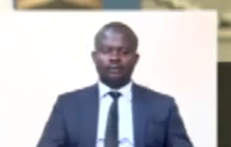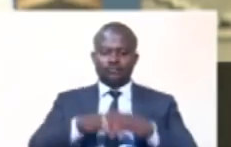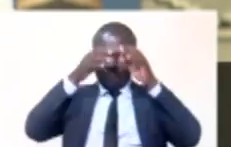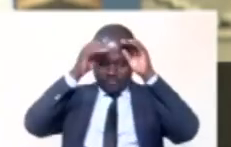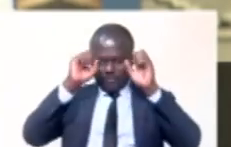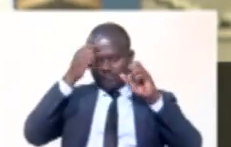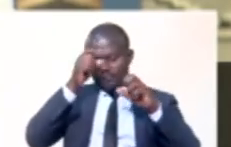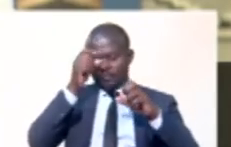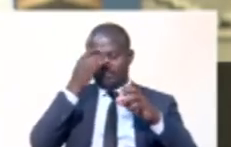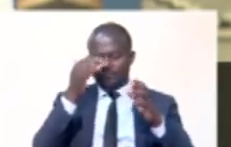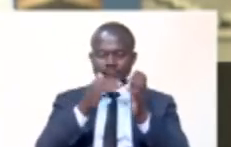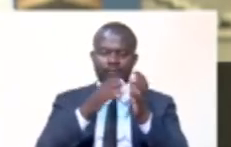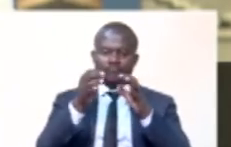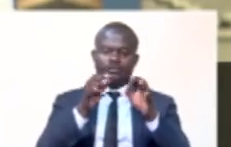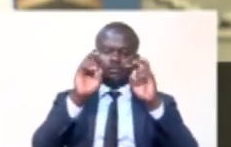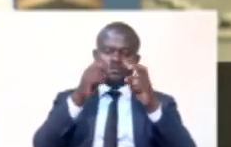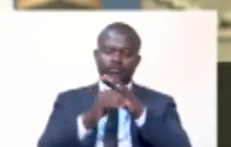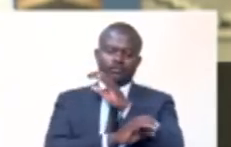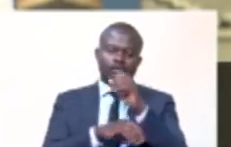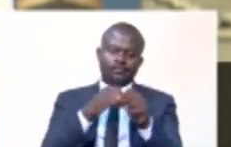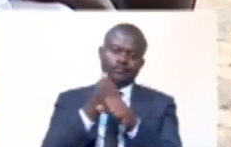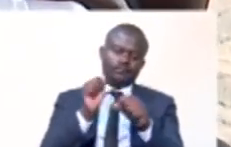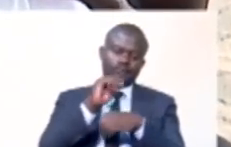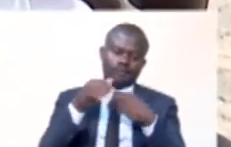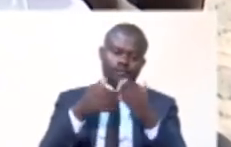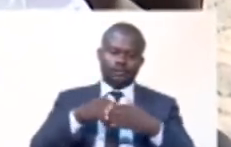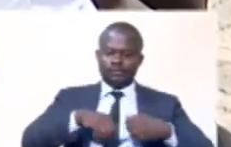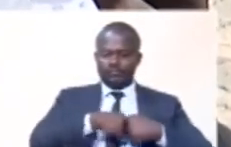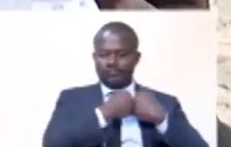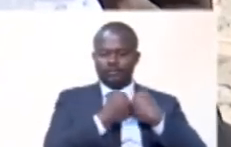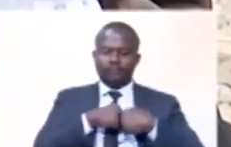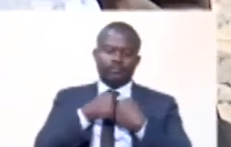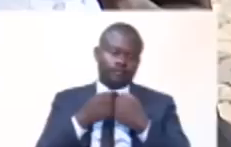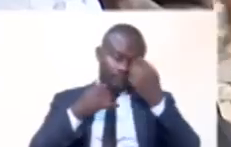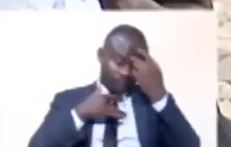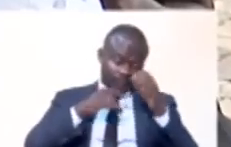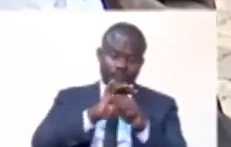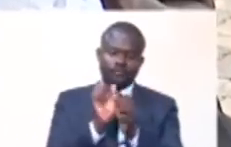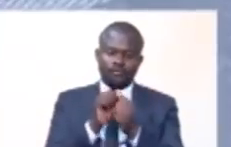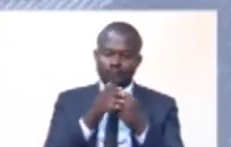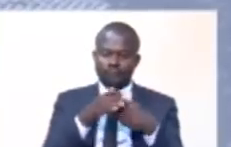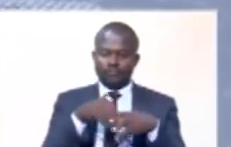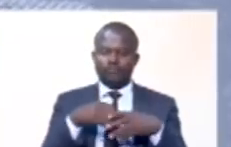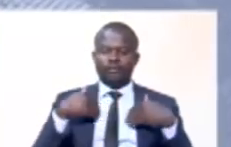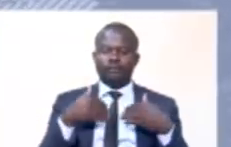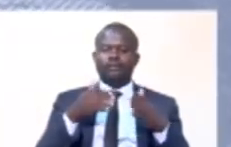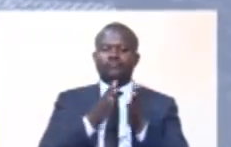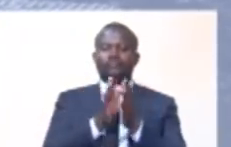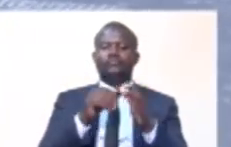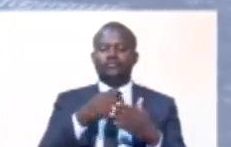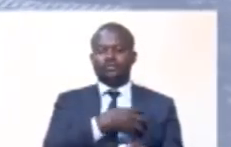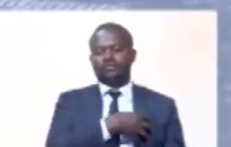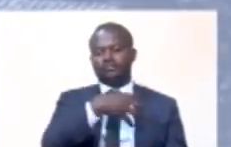Kagame yashimangiye ko igihugu cyakoze uko gishoboye gihangana n'ingaruka COVID-19 yize mu buzima rusange bw'igihugu harimo